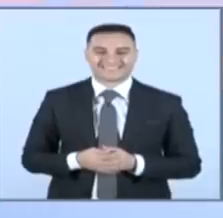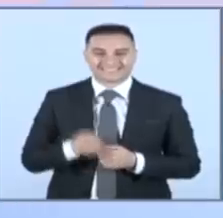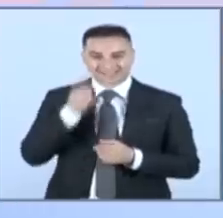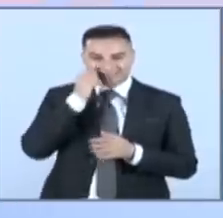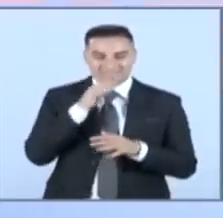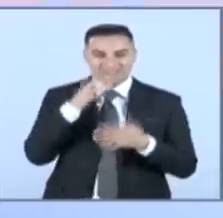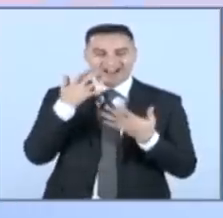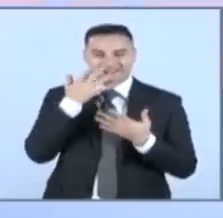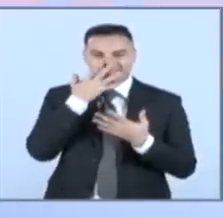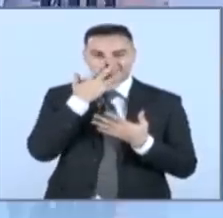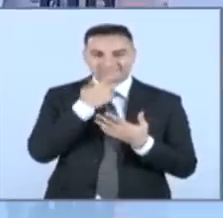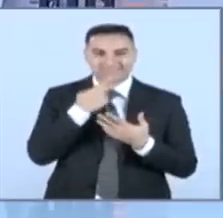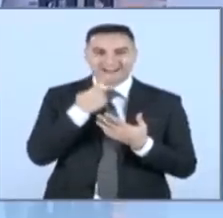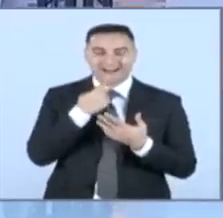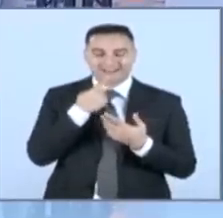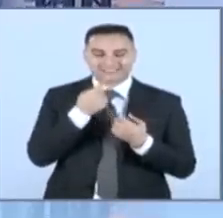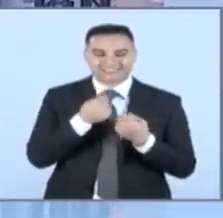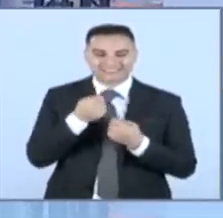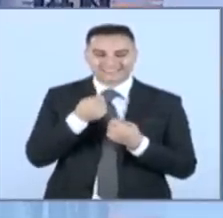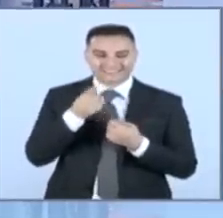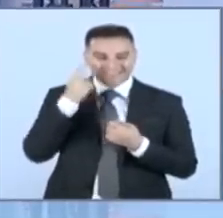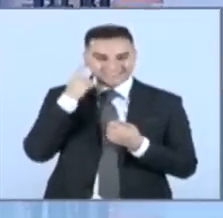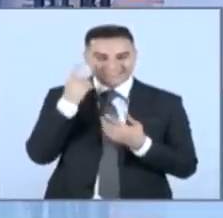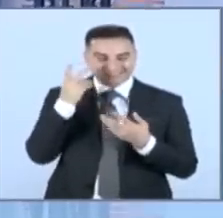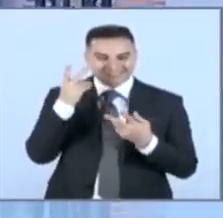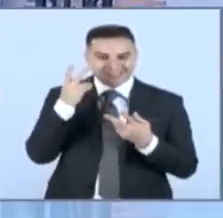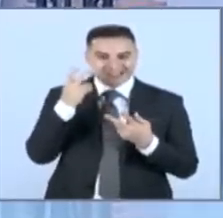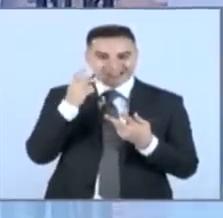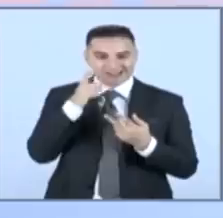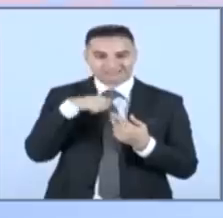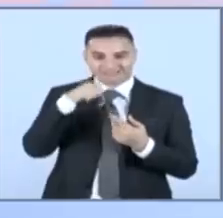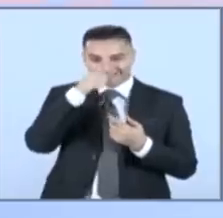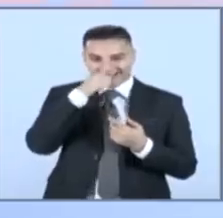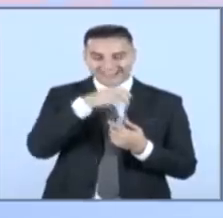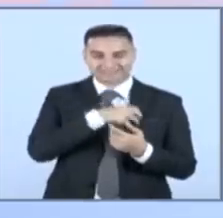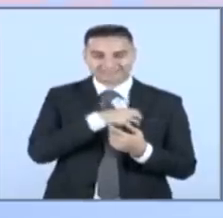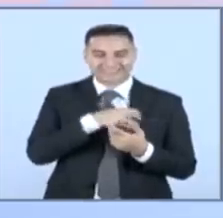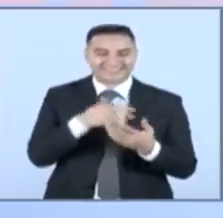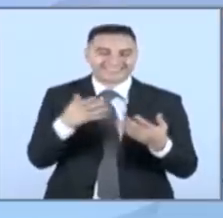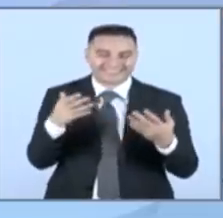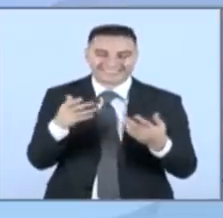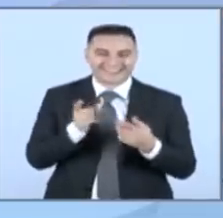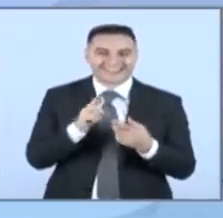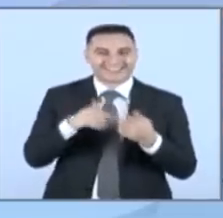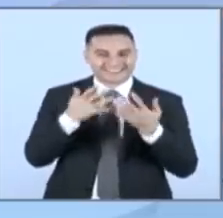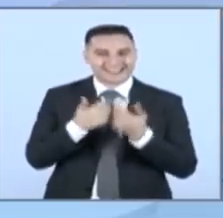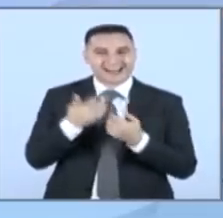اتخضيت يا بعدين اصل بابك زعل، معرفش زعل ليه. النتيجة اتغيرت: 40 عيلة